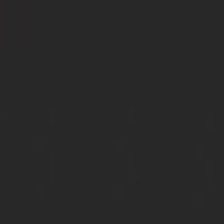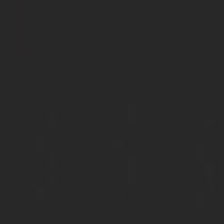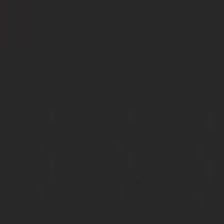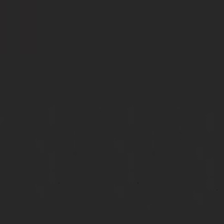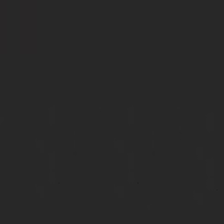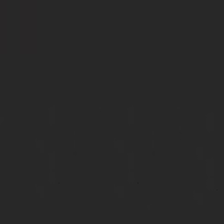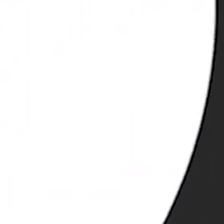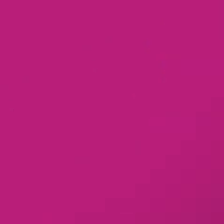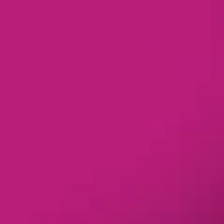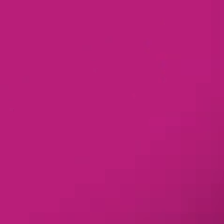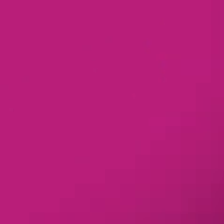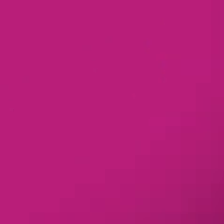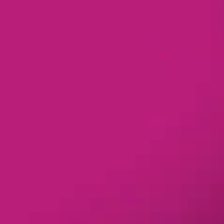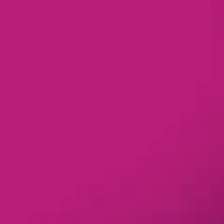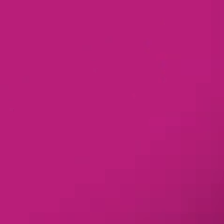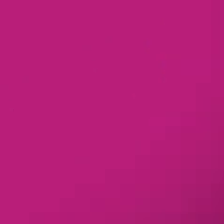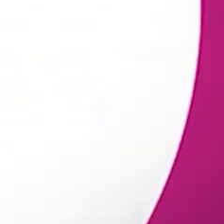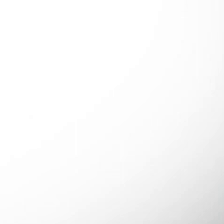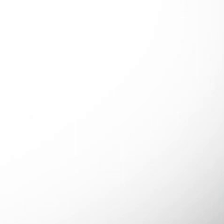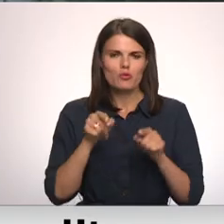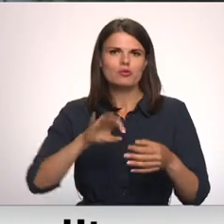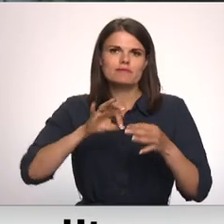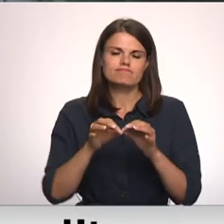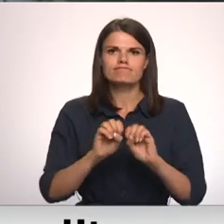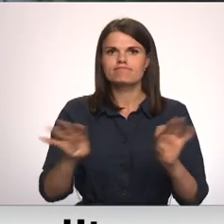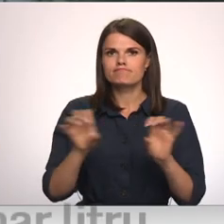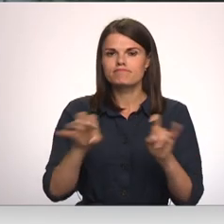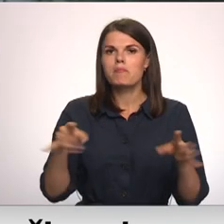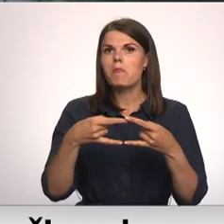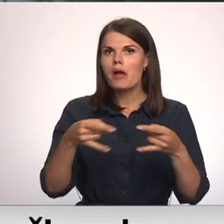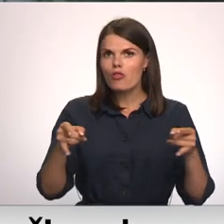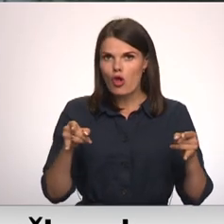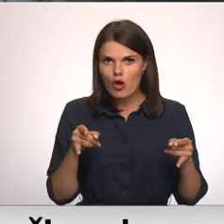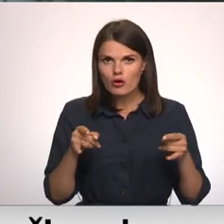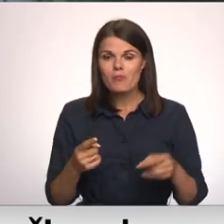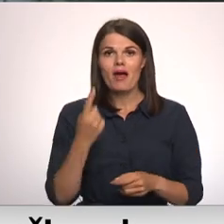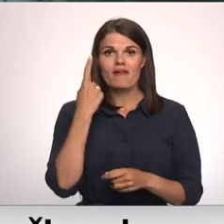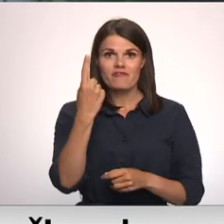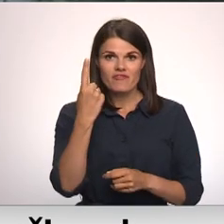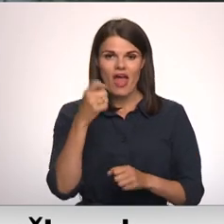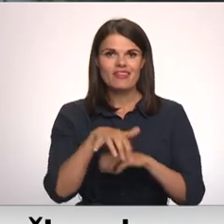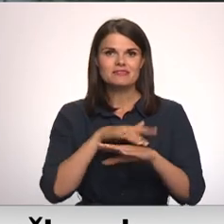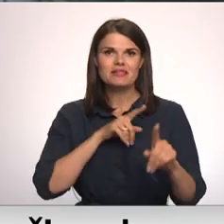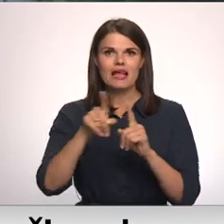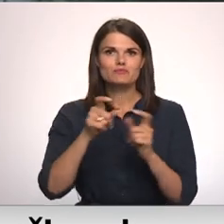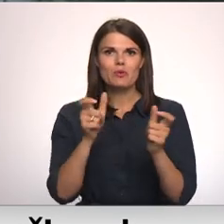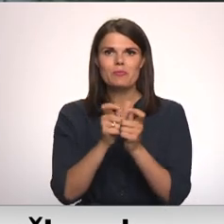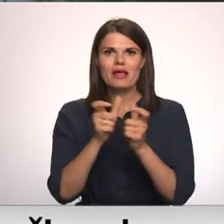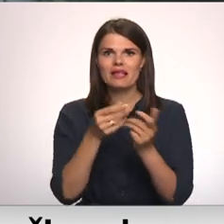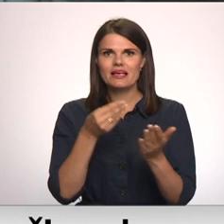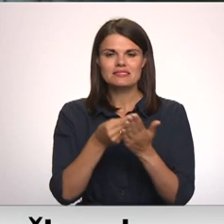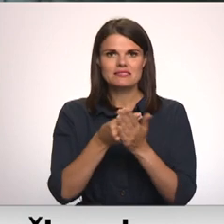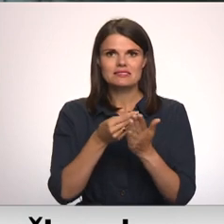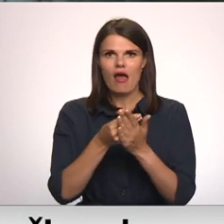Re! Viss ēters ir te! Viena sabiedriskā transporta brauciena biļetes cena nav līdzvērtīga pat